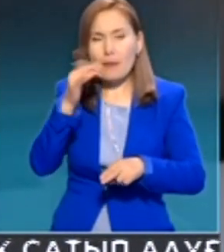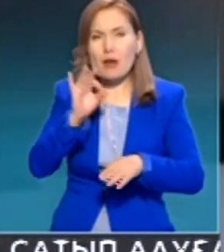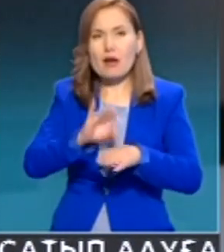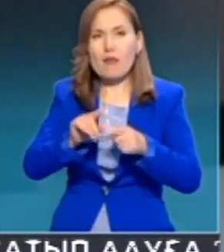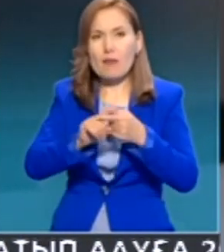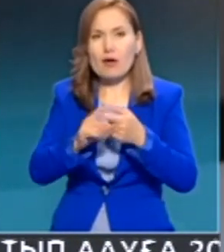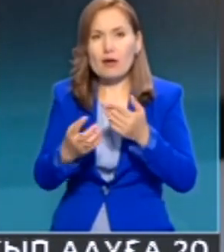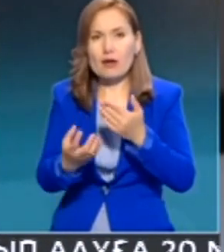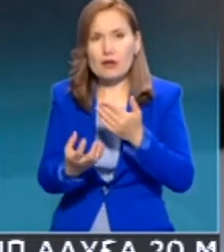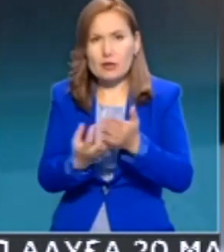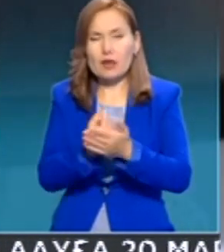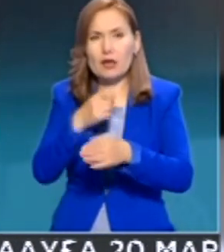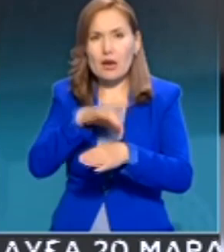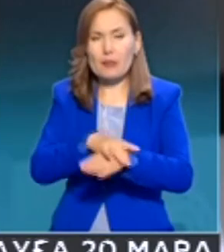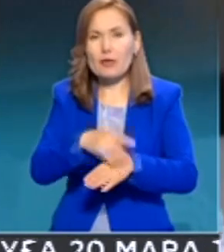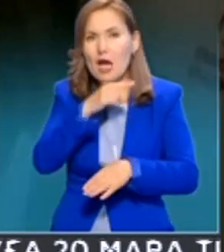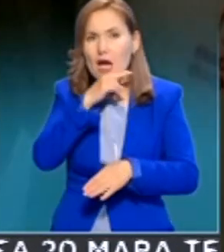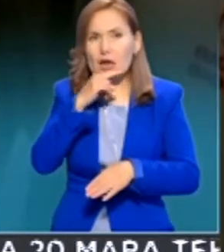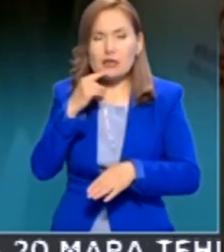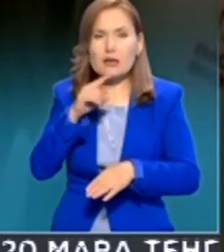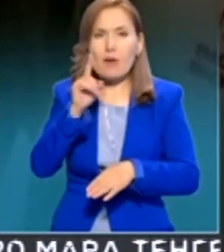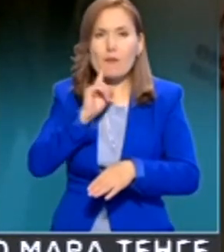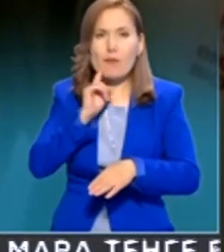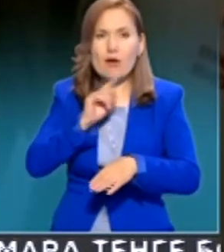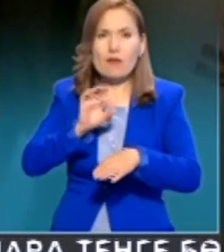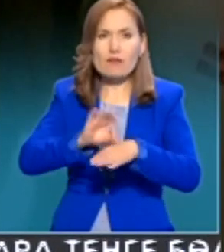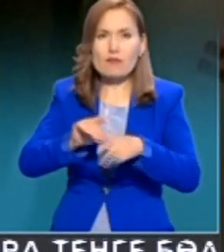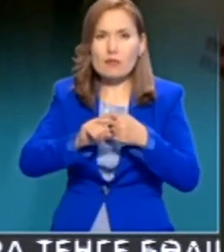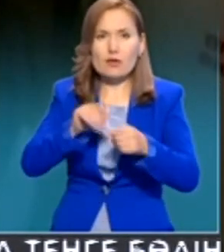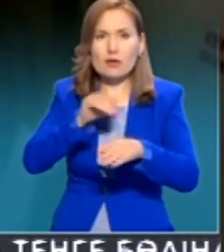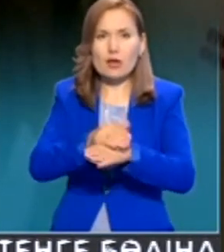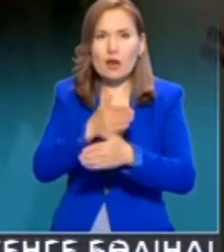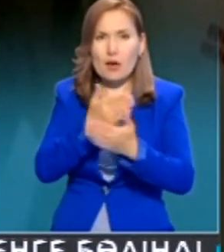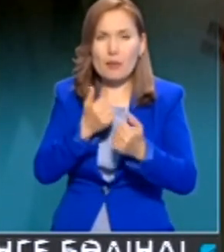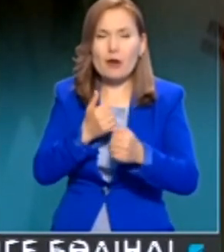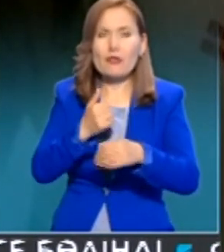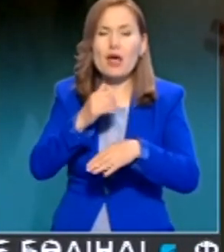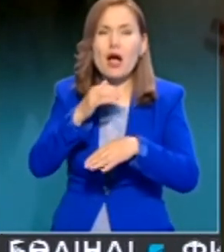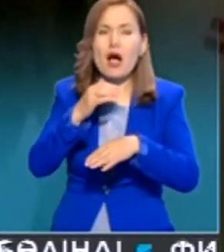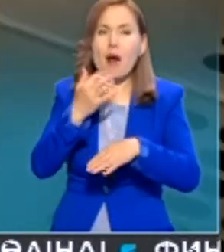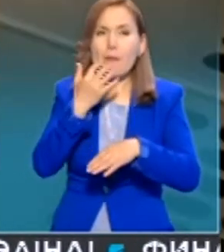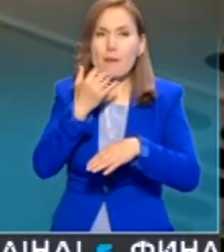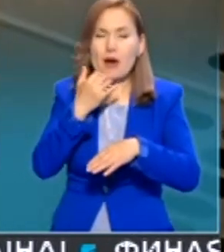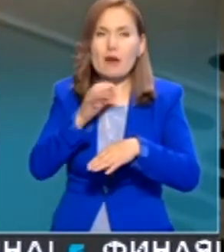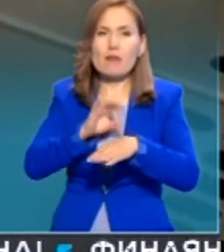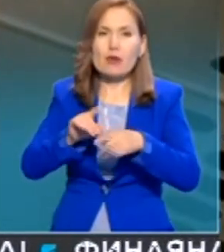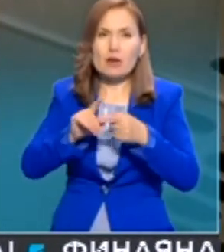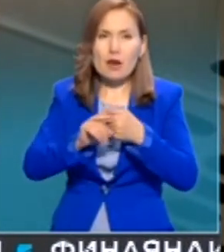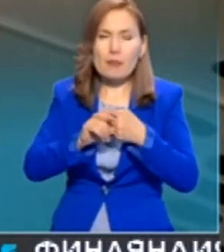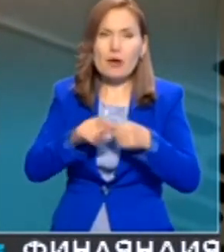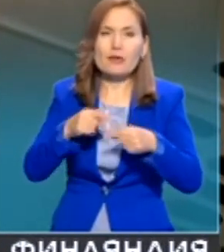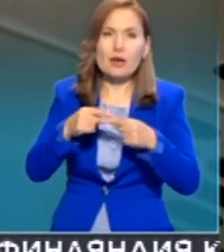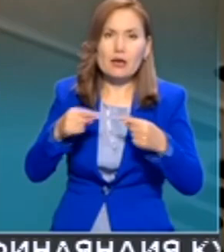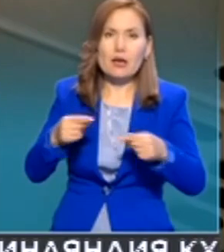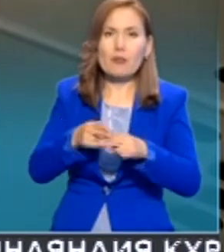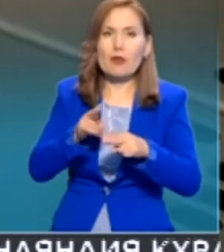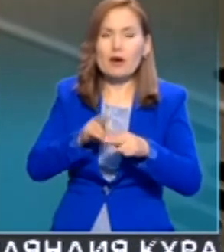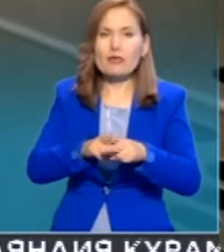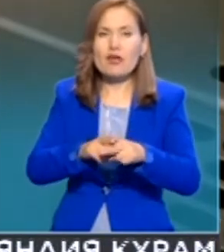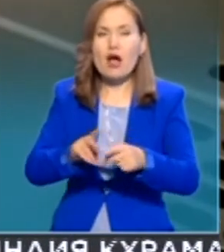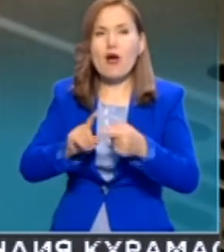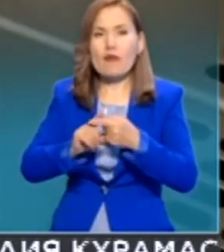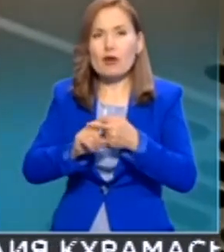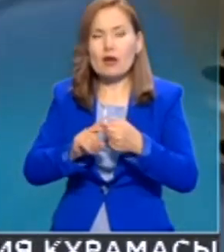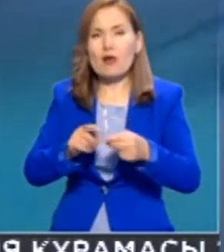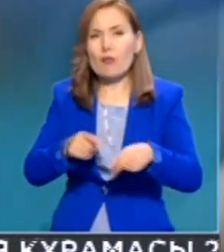Штаттарында анықталды. Ал Ресейде әзірге бұл инфекция тіркелген жоқ. Маймыл шешегі ауру адамнан, кеміргіштерден, приматтардан немесе вируспен